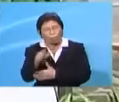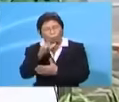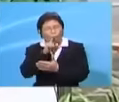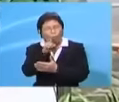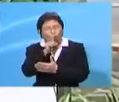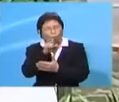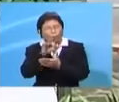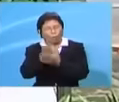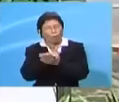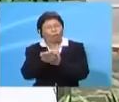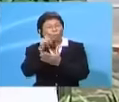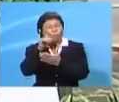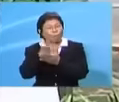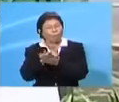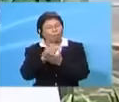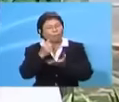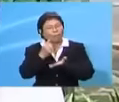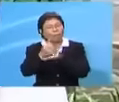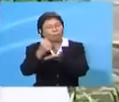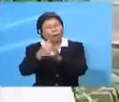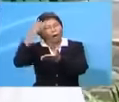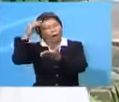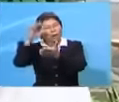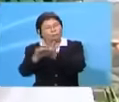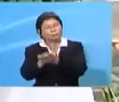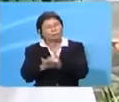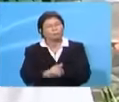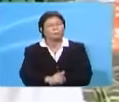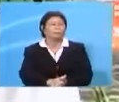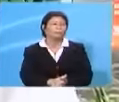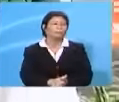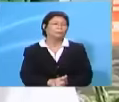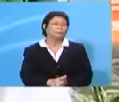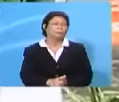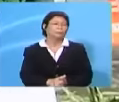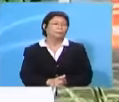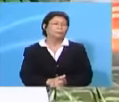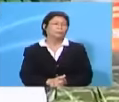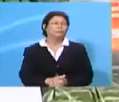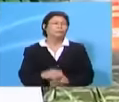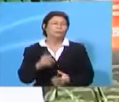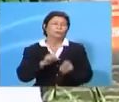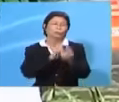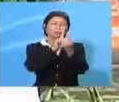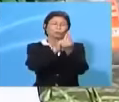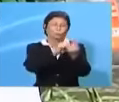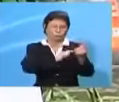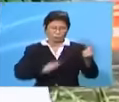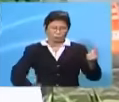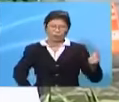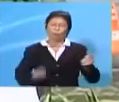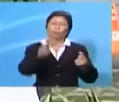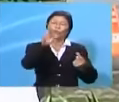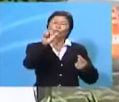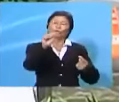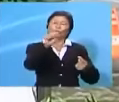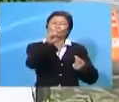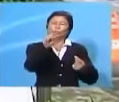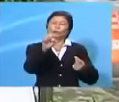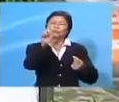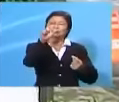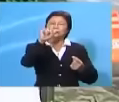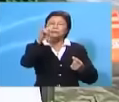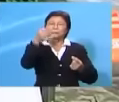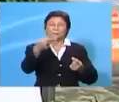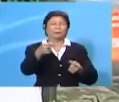dapat membantu suaminya. Sebaru saja waktu saya bertemu dengan Tengku Razali tadi, dia mengatakan,